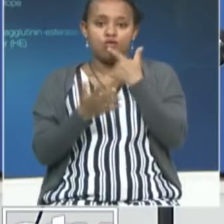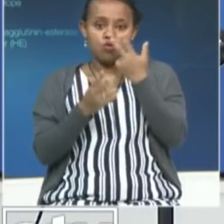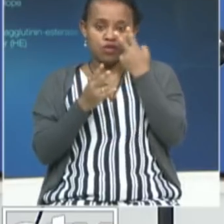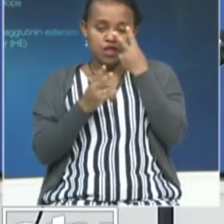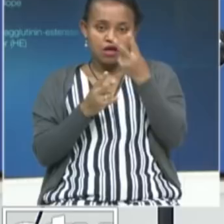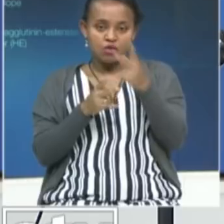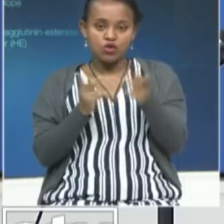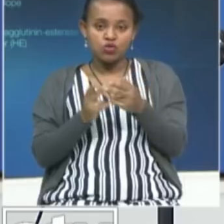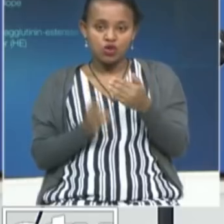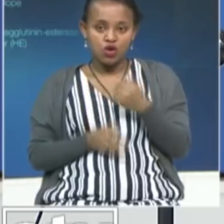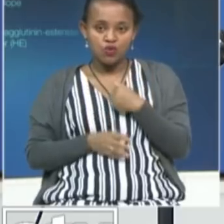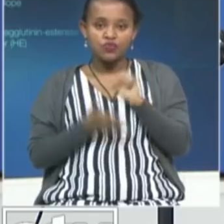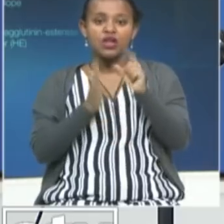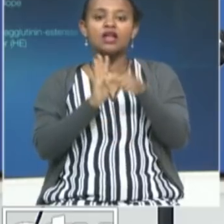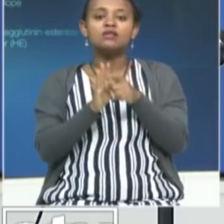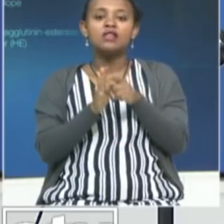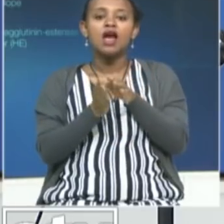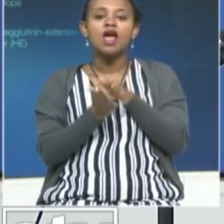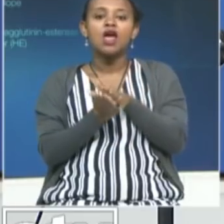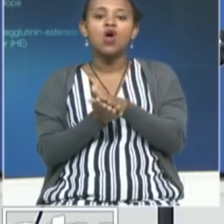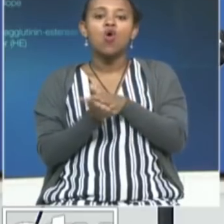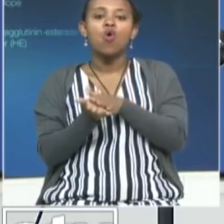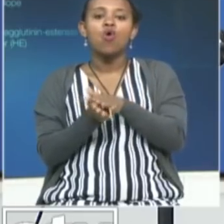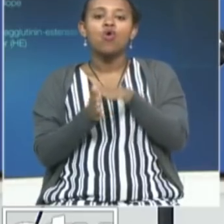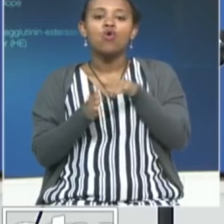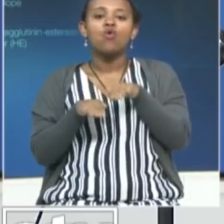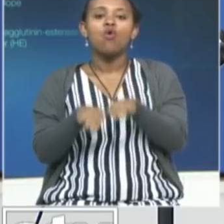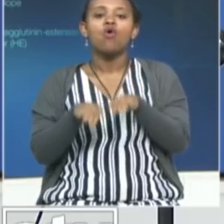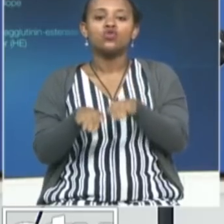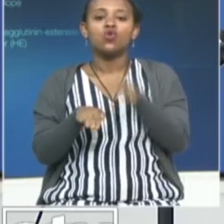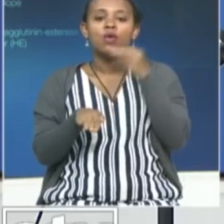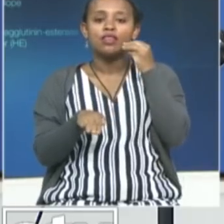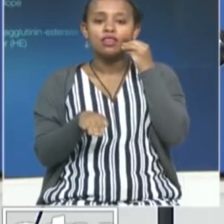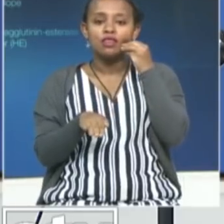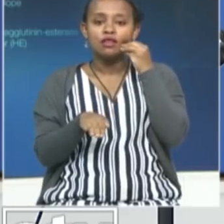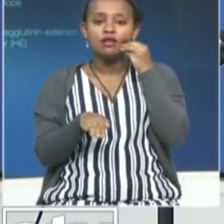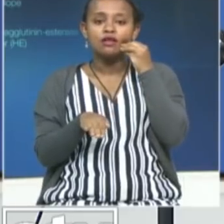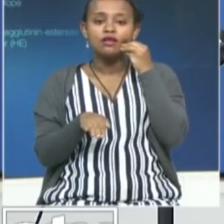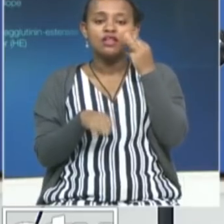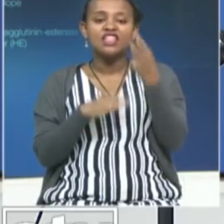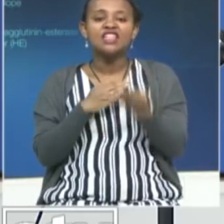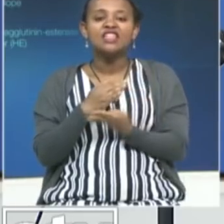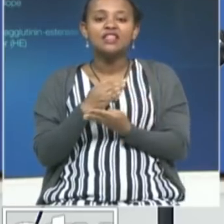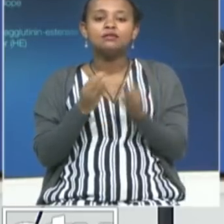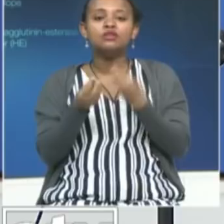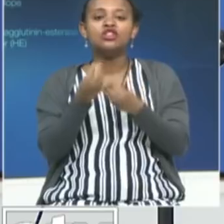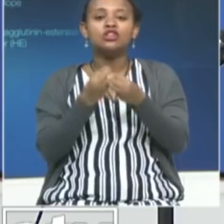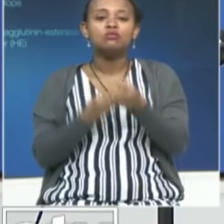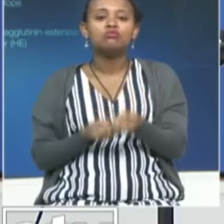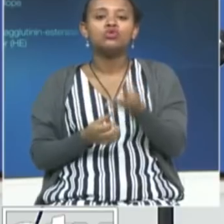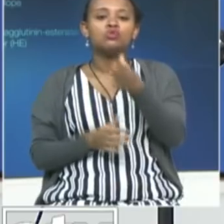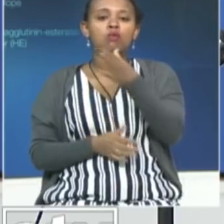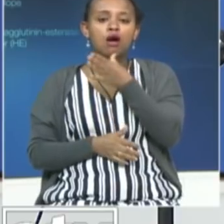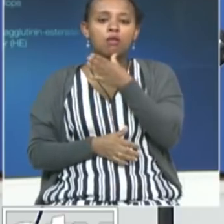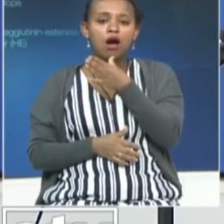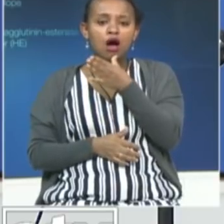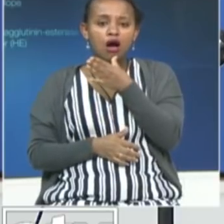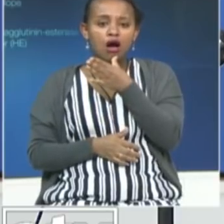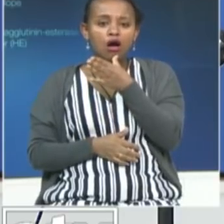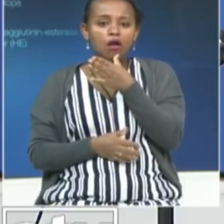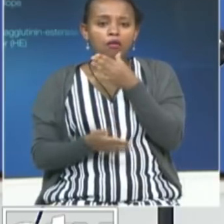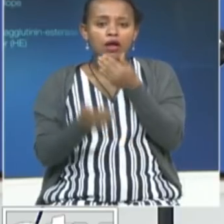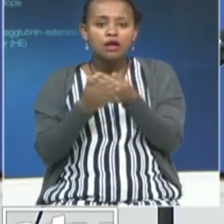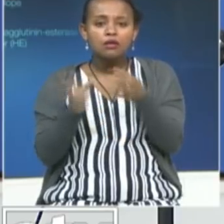ቦታዎች አሉ። ለምሳሌ ወፍጮ ቤቶች አካባቢ፣ እህል የሚሸጥባቸው ቦታዎች አካባቢ ብዙ እናቶች በጣም በቅርበት